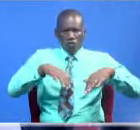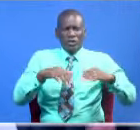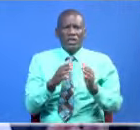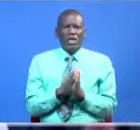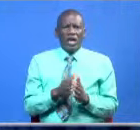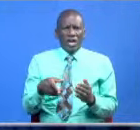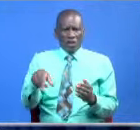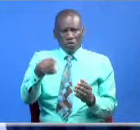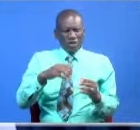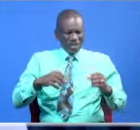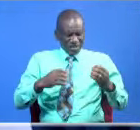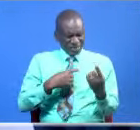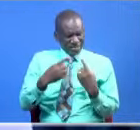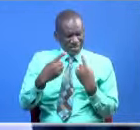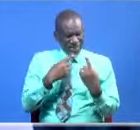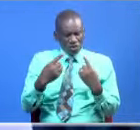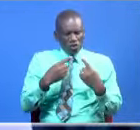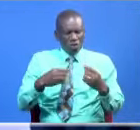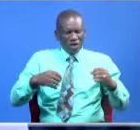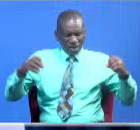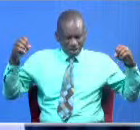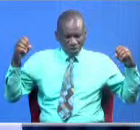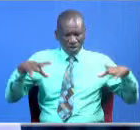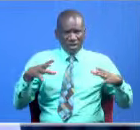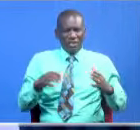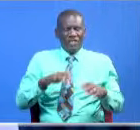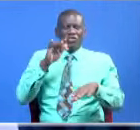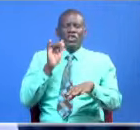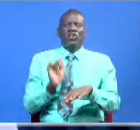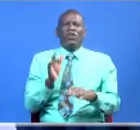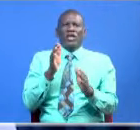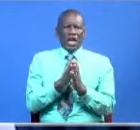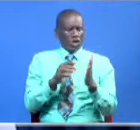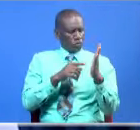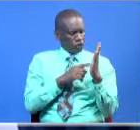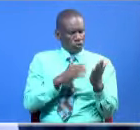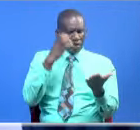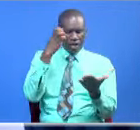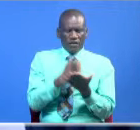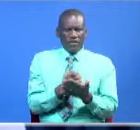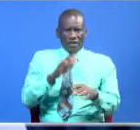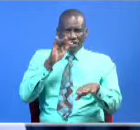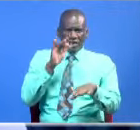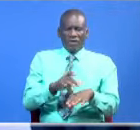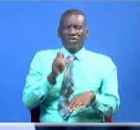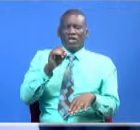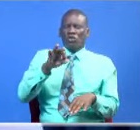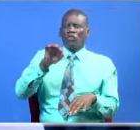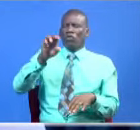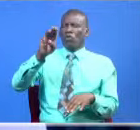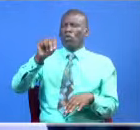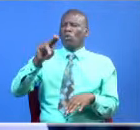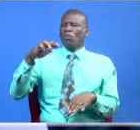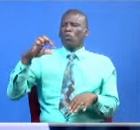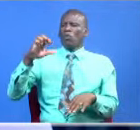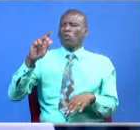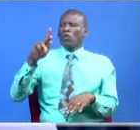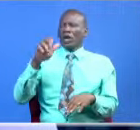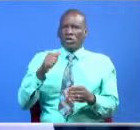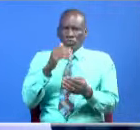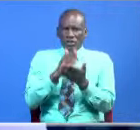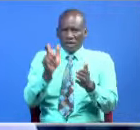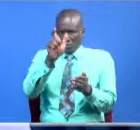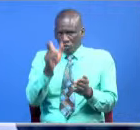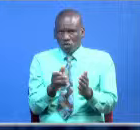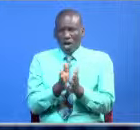we candidly discuss the effect, and we show evidence the effect of muguka to certain regions